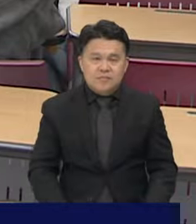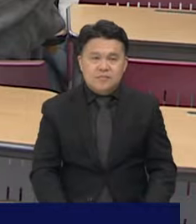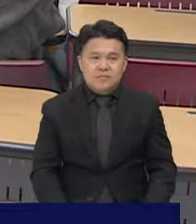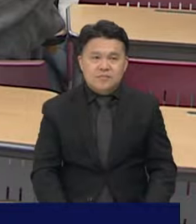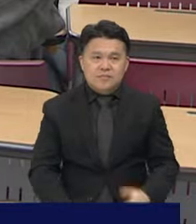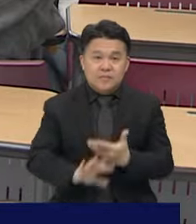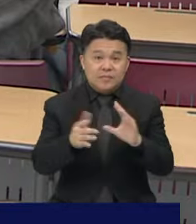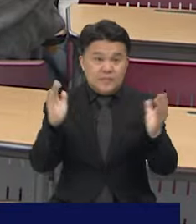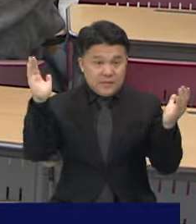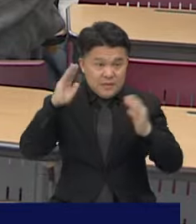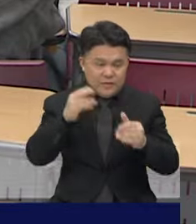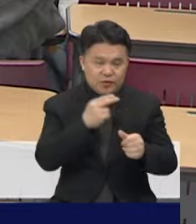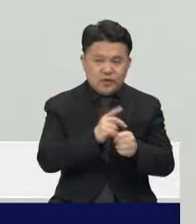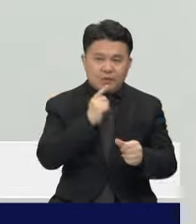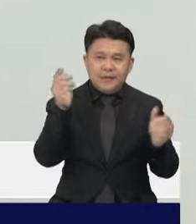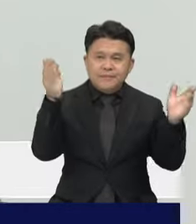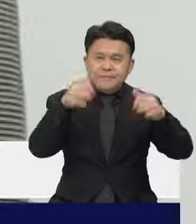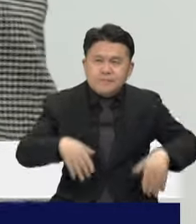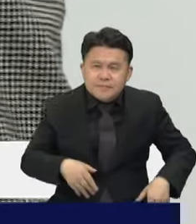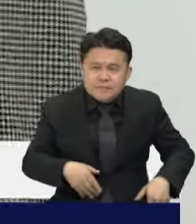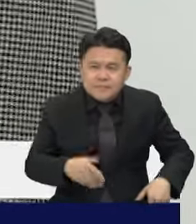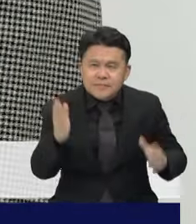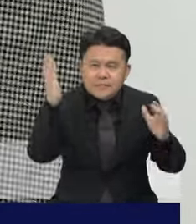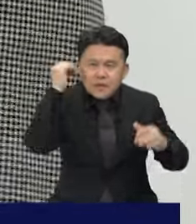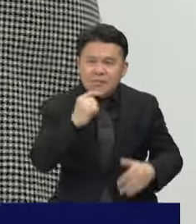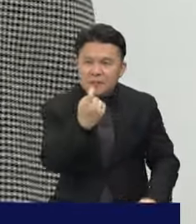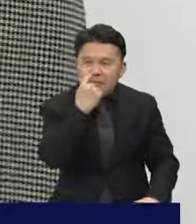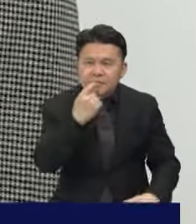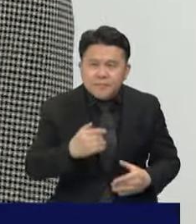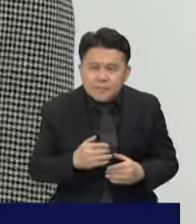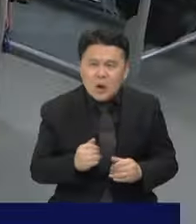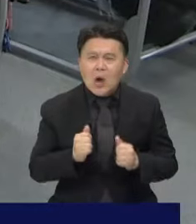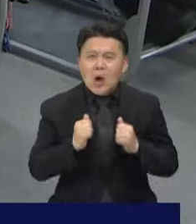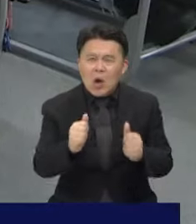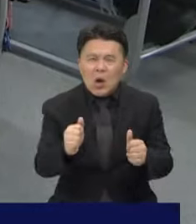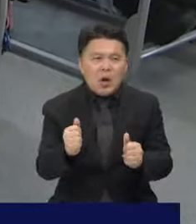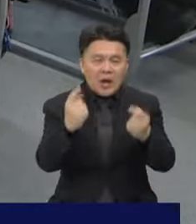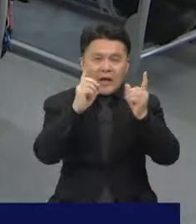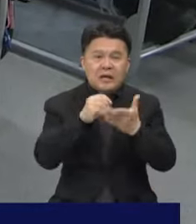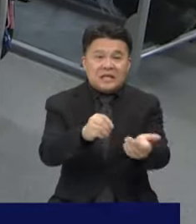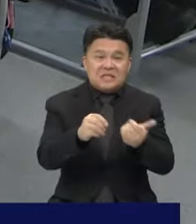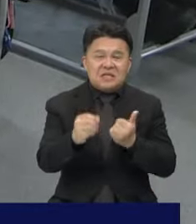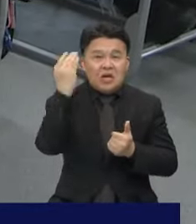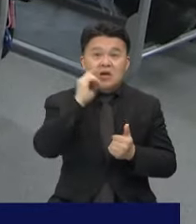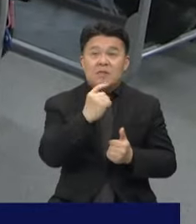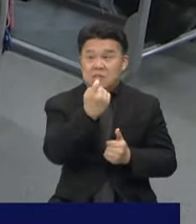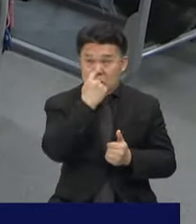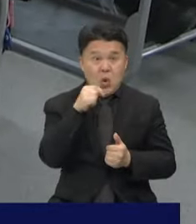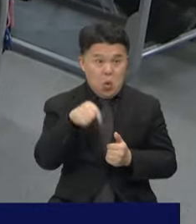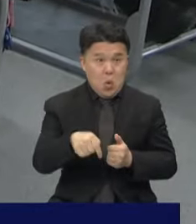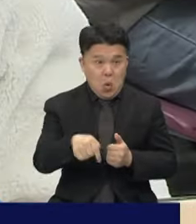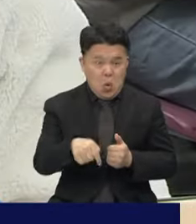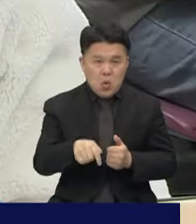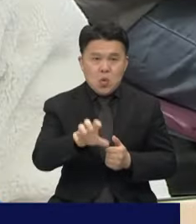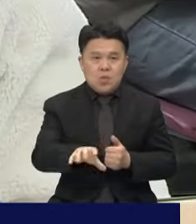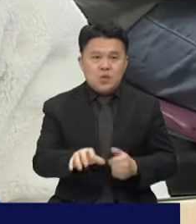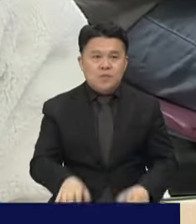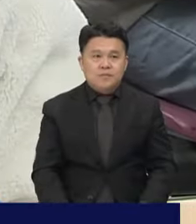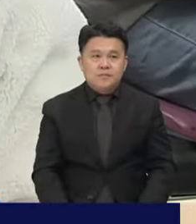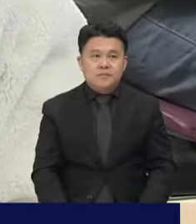외국인 학생들이 교수님의 말에 집중하며 한국어 수업에 열중합니다. 대학에 입학하기 전 한국어를 배우는 어학당